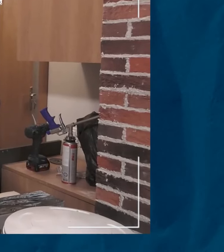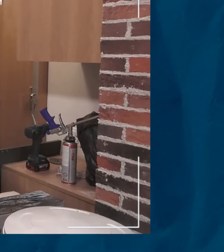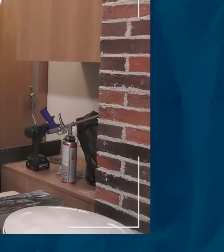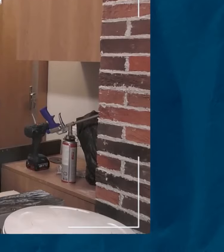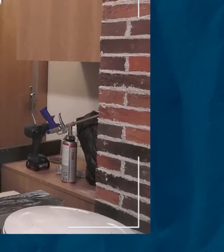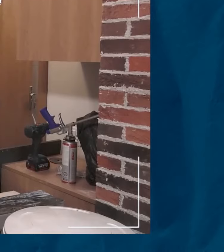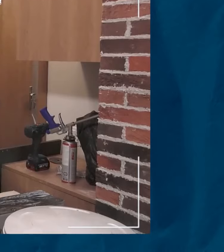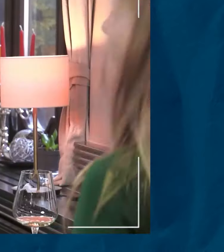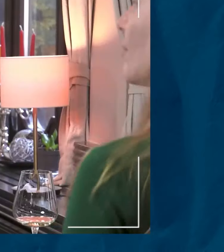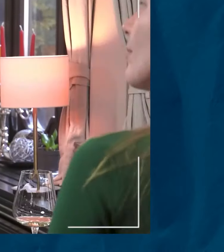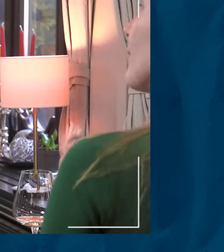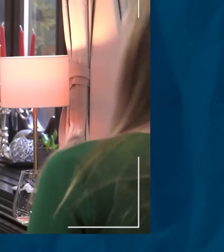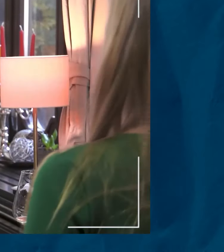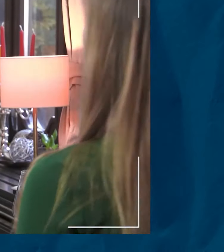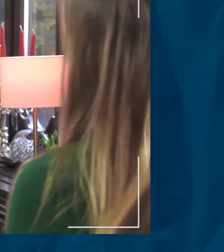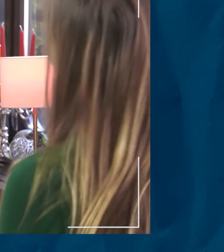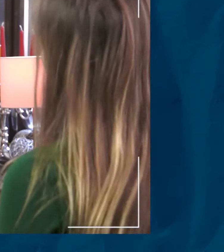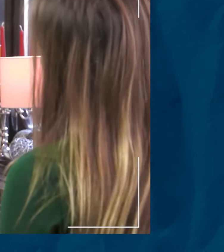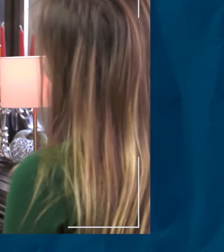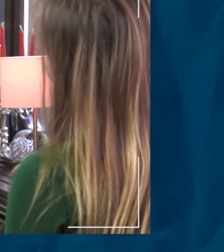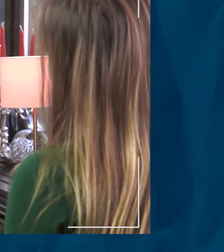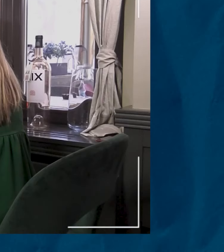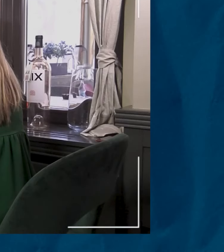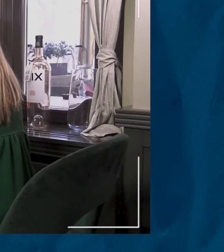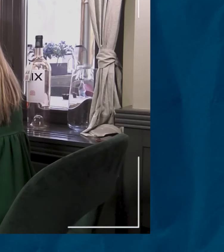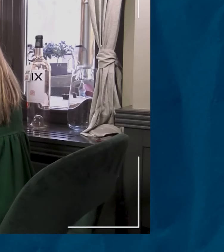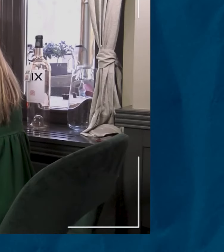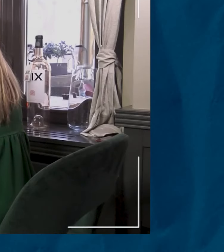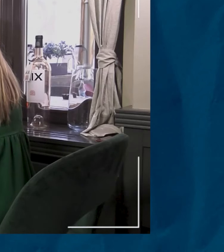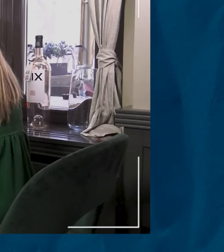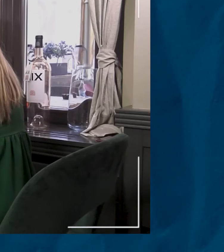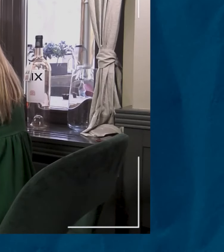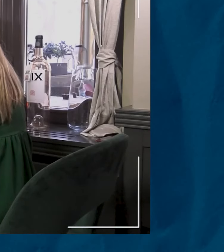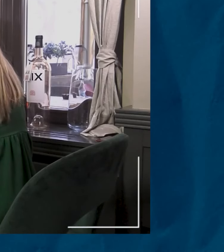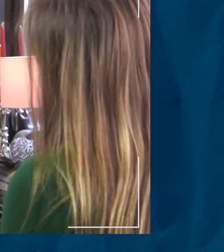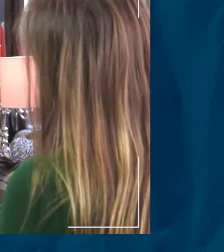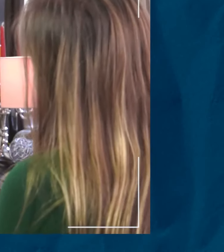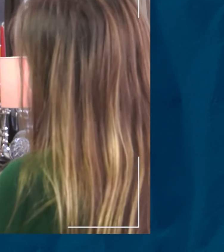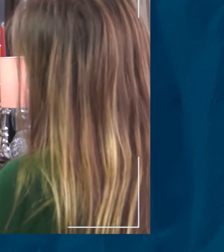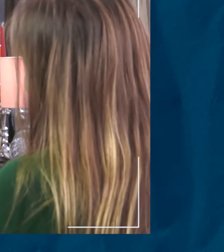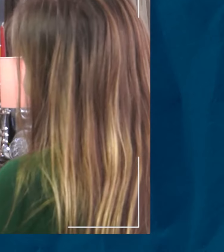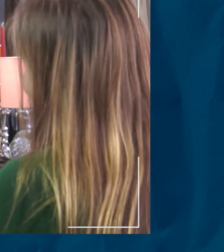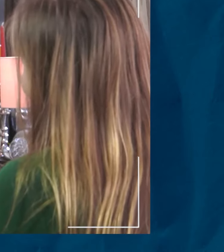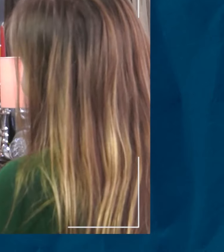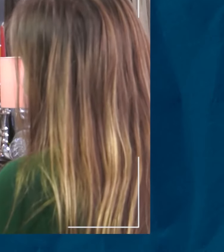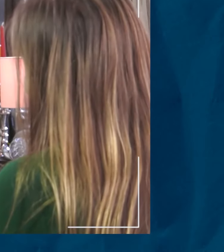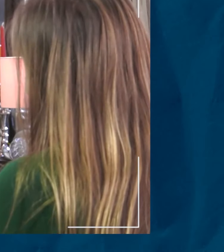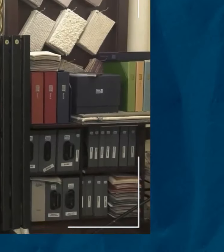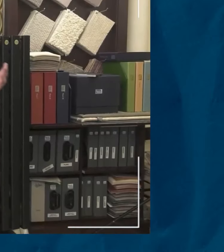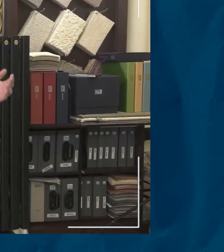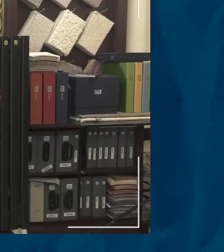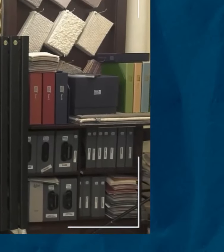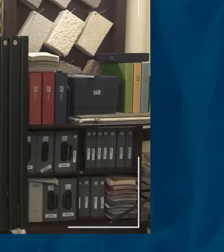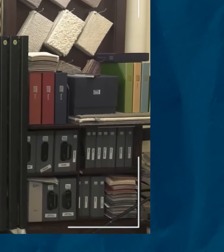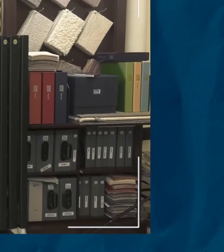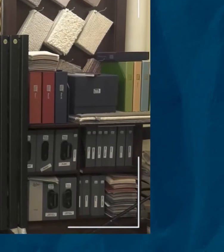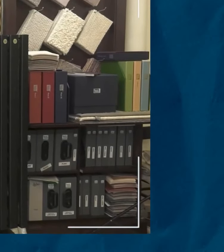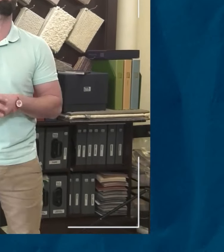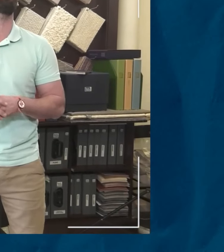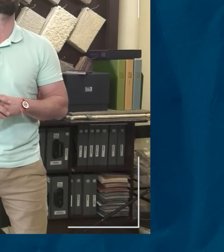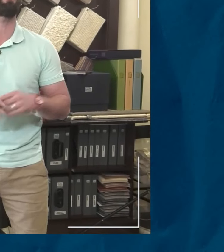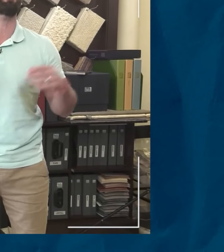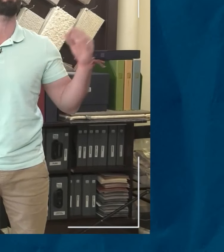пред жена ми до вечера. Прекрасен ресторант, за да не се изложа пред жена. Изложа се. Изложа се. Декоративни